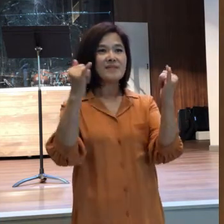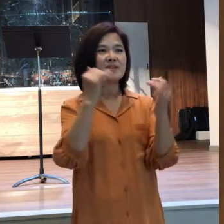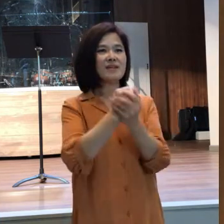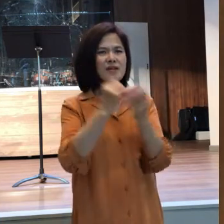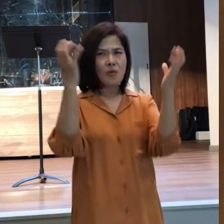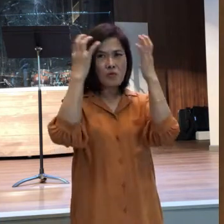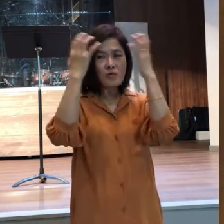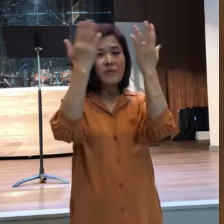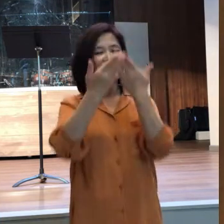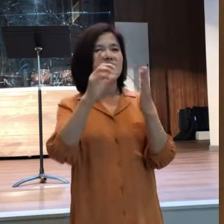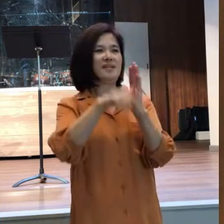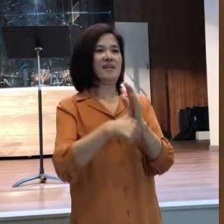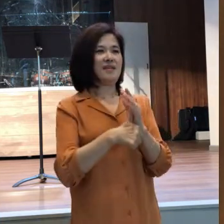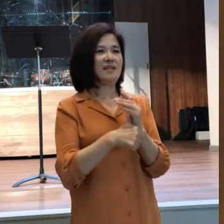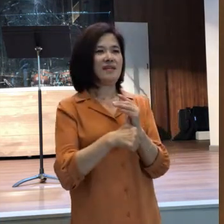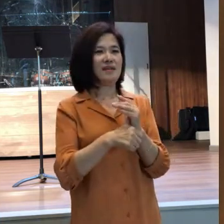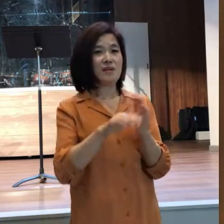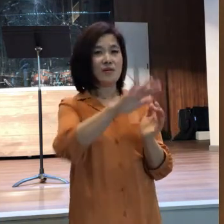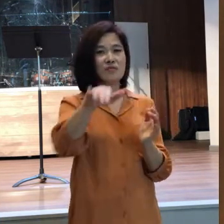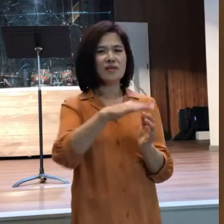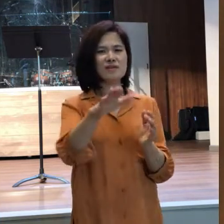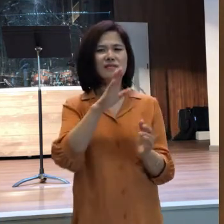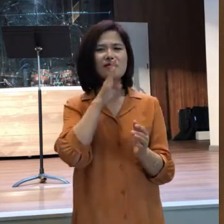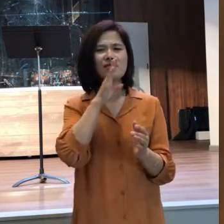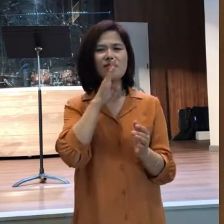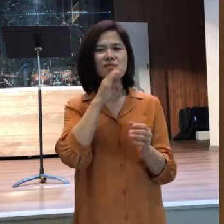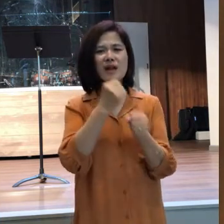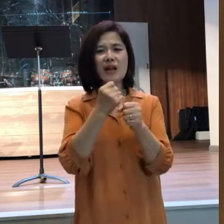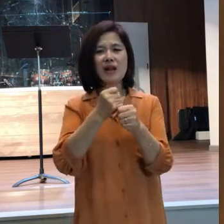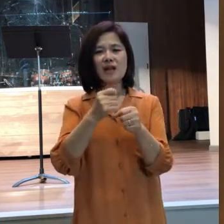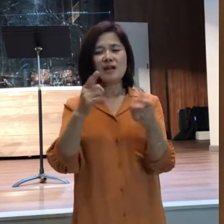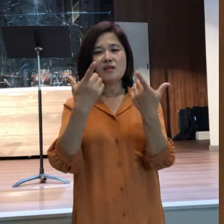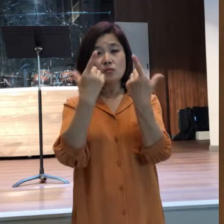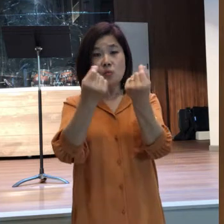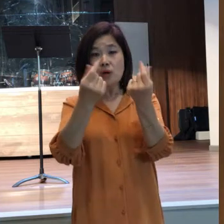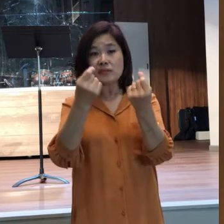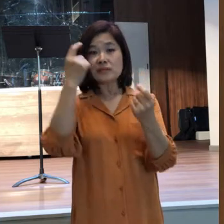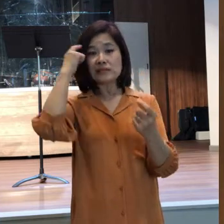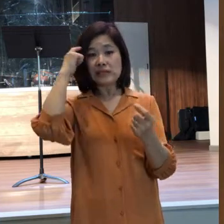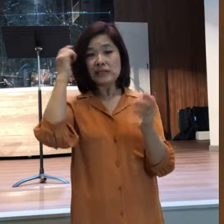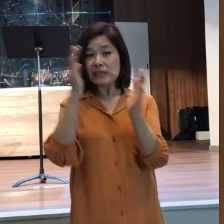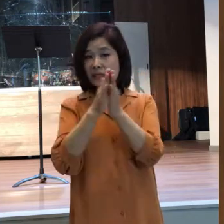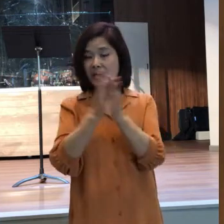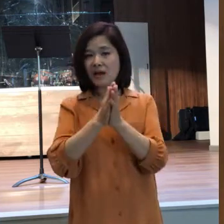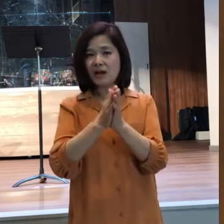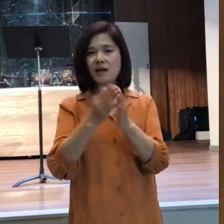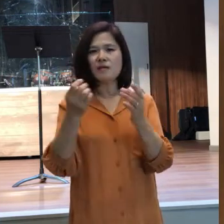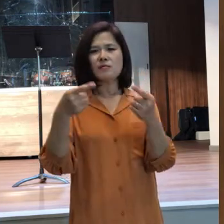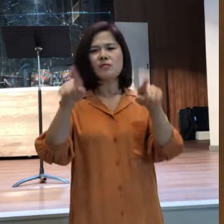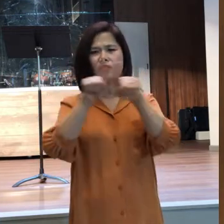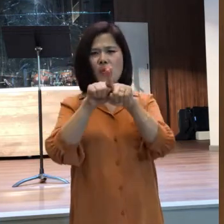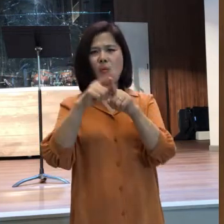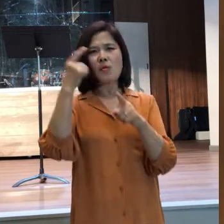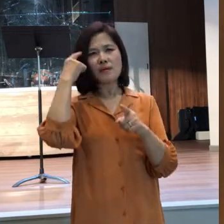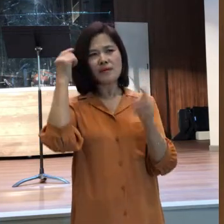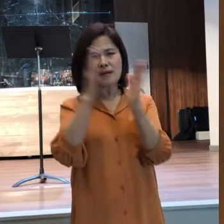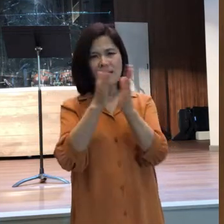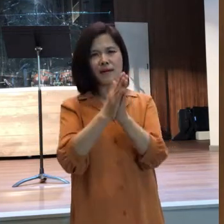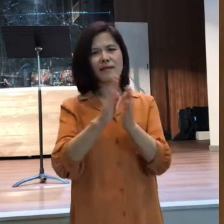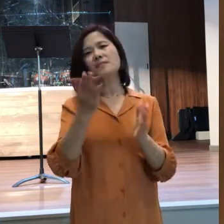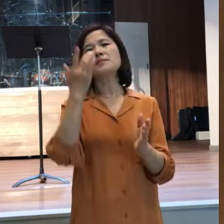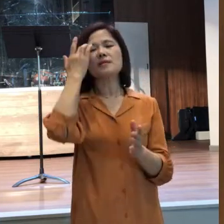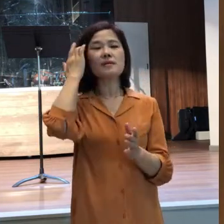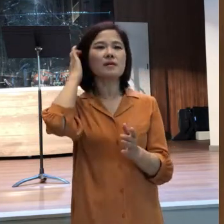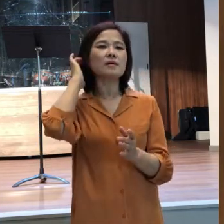사람이 고통을 당할 때 우리는 최소한 공감 내지는 동감을 가져야 합니다. 그것이 크리스천이에요.